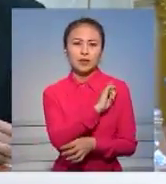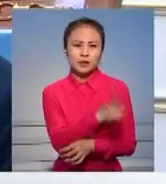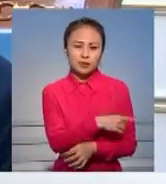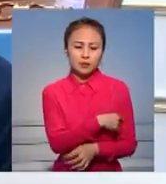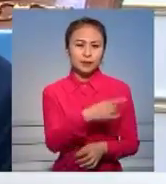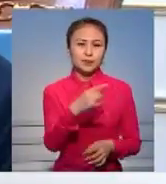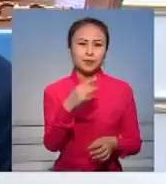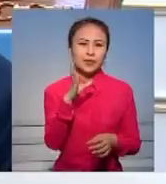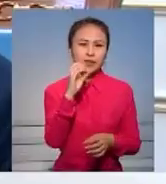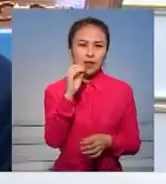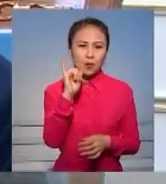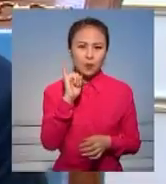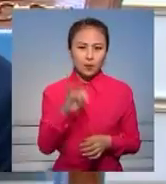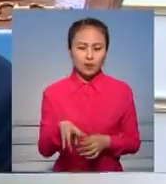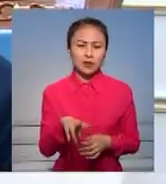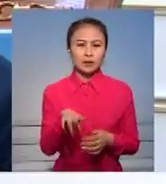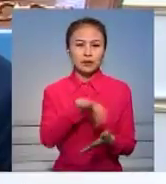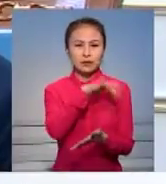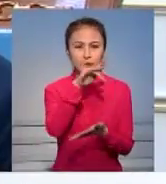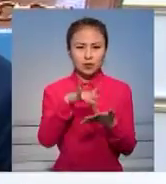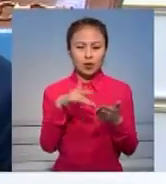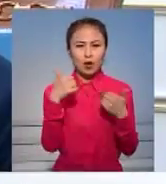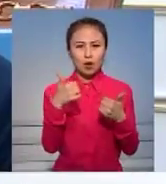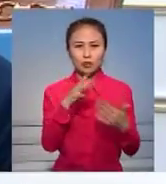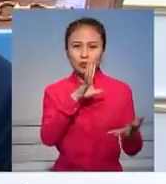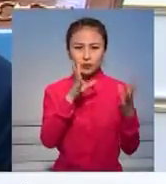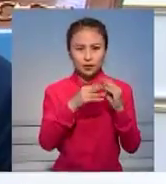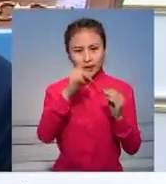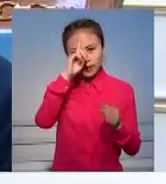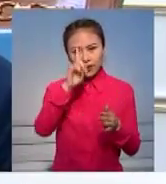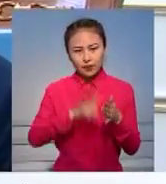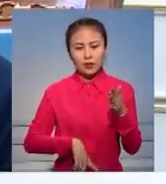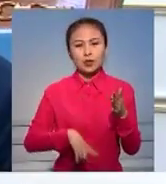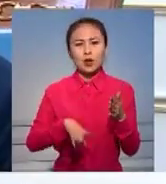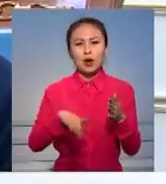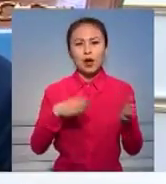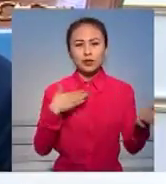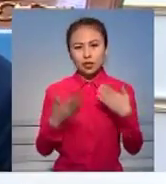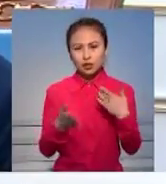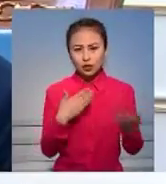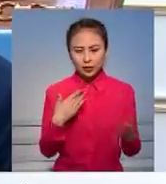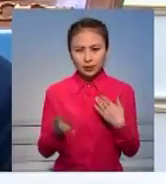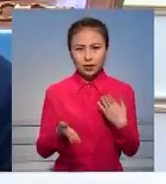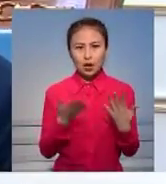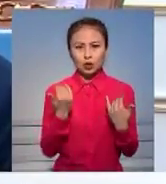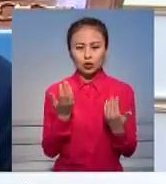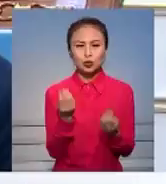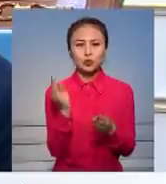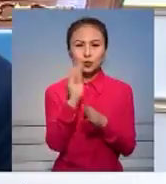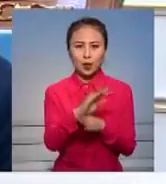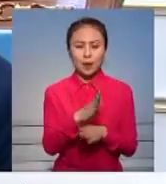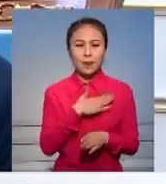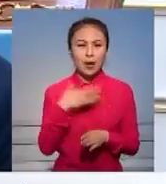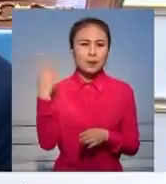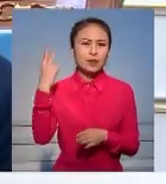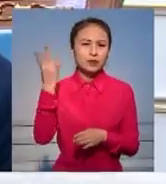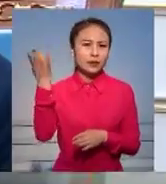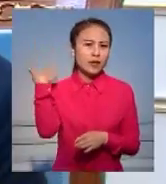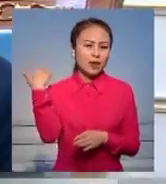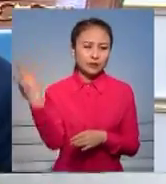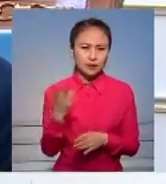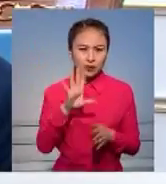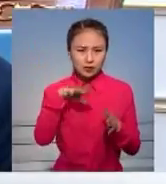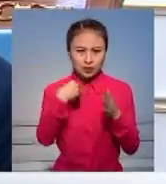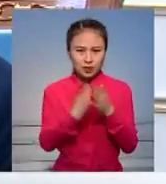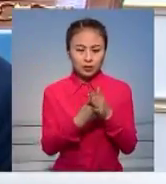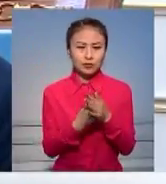Астаной и Сеулом сложились очень доверительные дружеские отношения, и все годы моего президентства